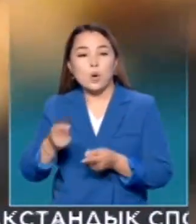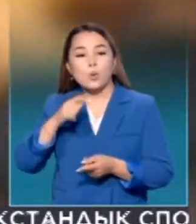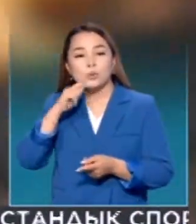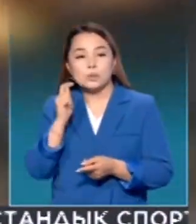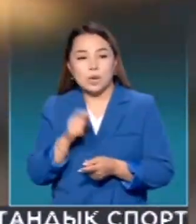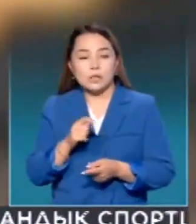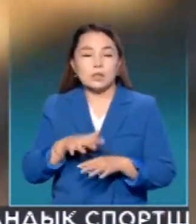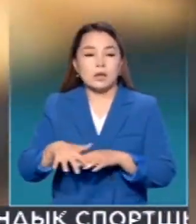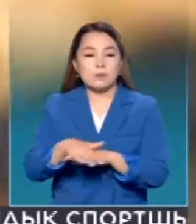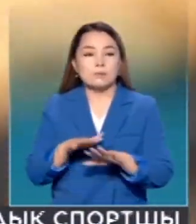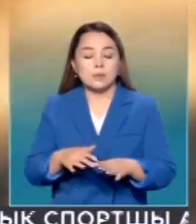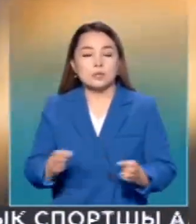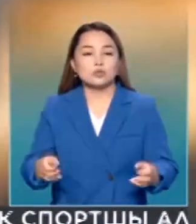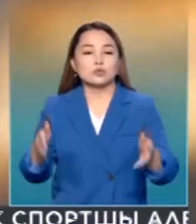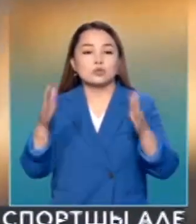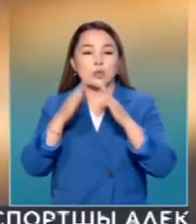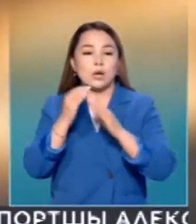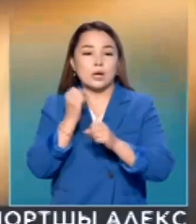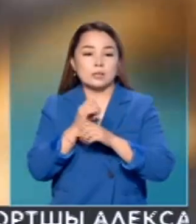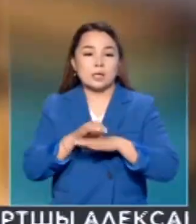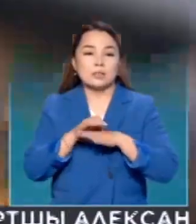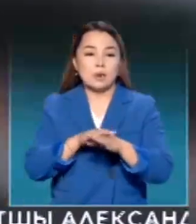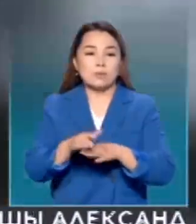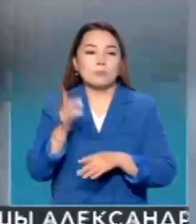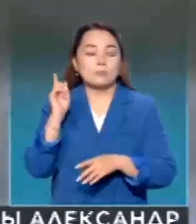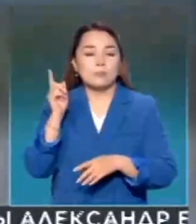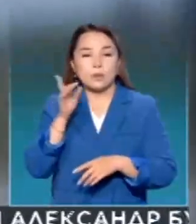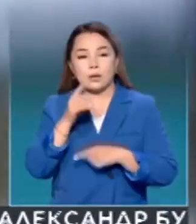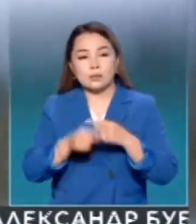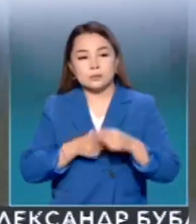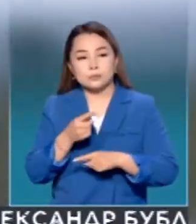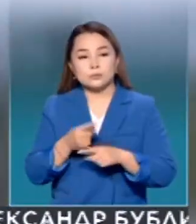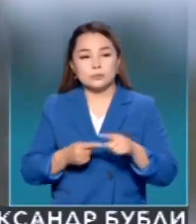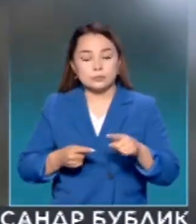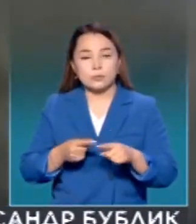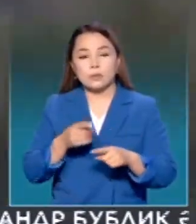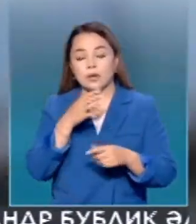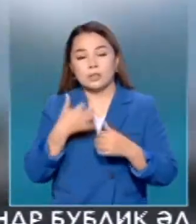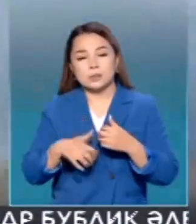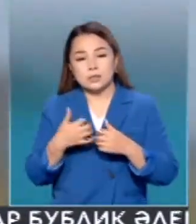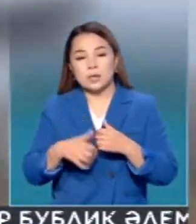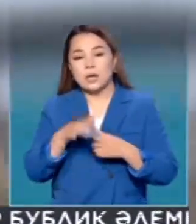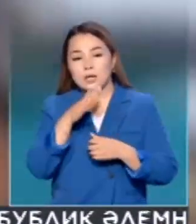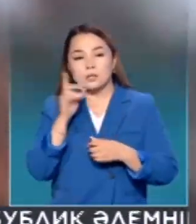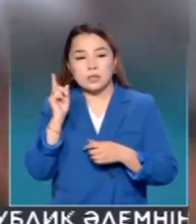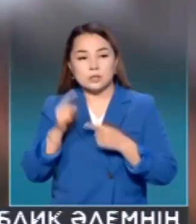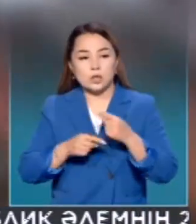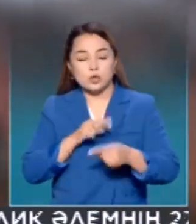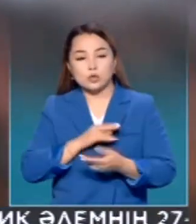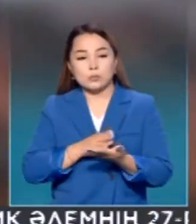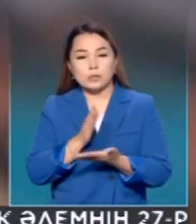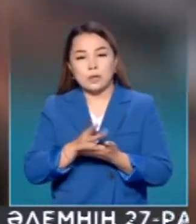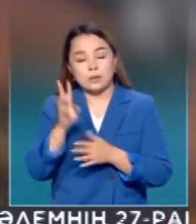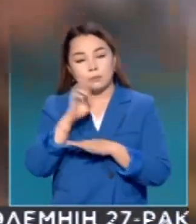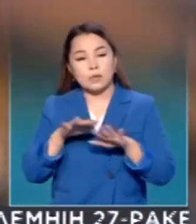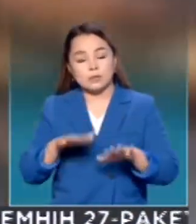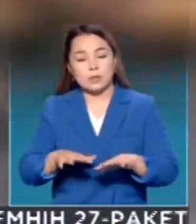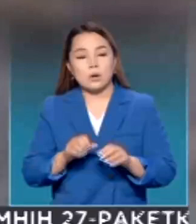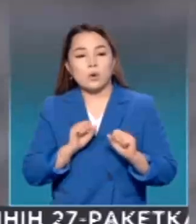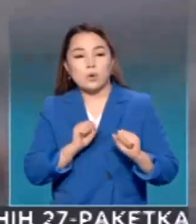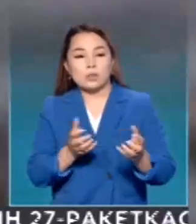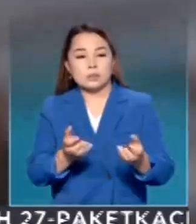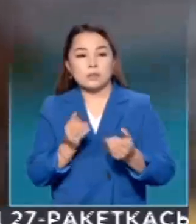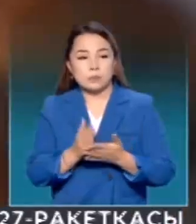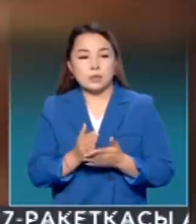украин көпестері тұрғызған. Ол өткен ғасырдың орта шеніне дейін жұмыс істеп келген, ал 2010 жылы мемлекет қорғауына алынды.